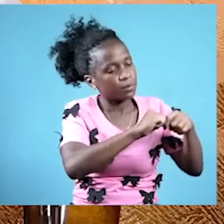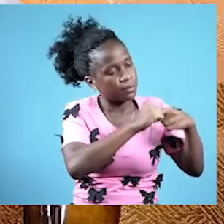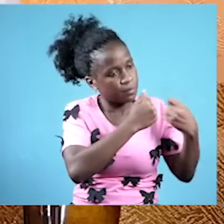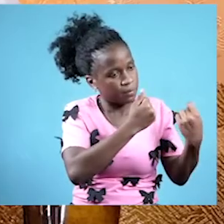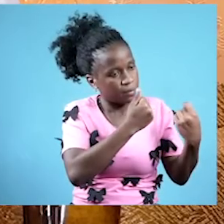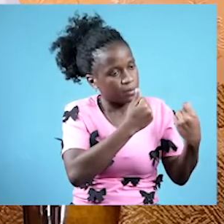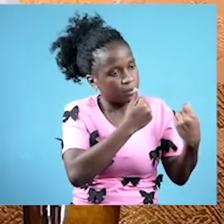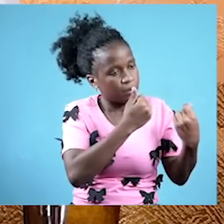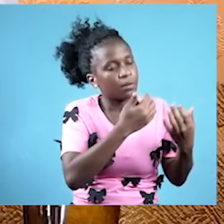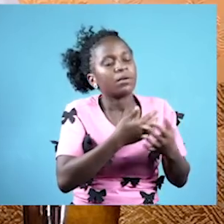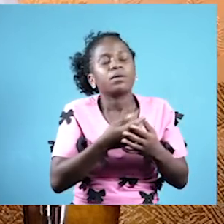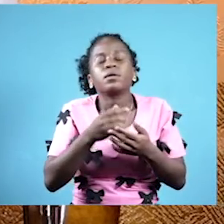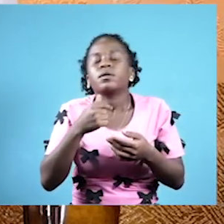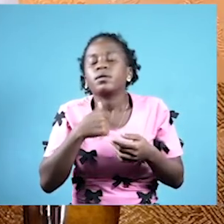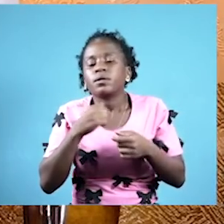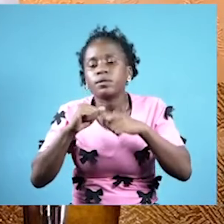kutoka nje, wawekezaji ambao